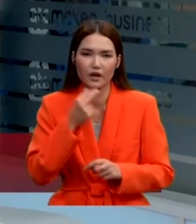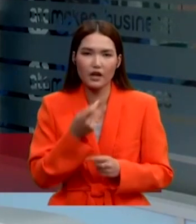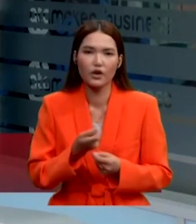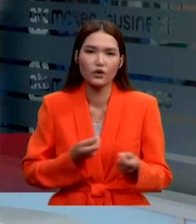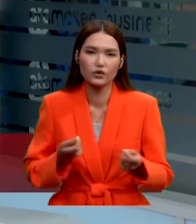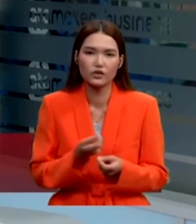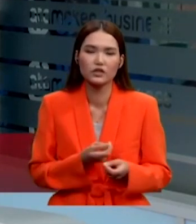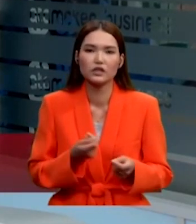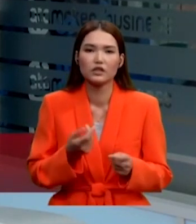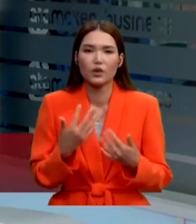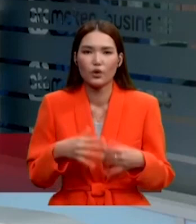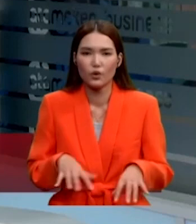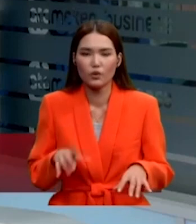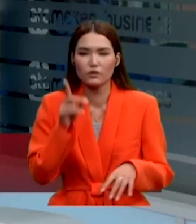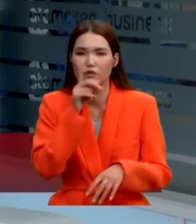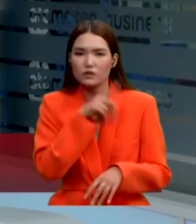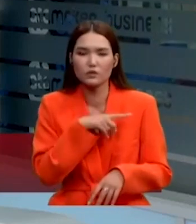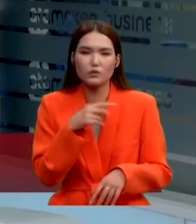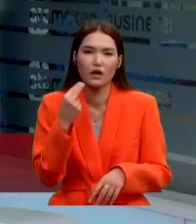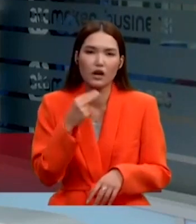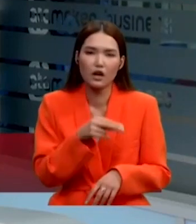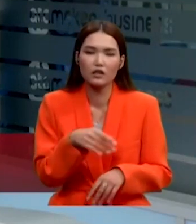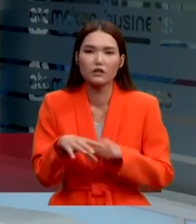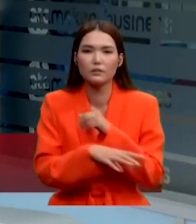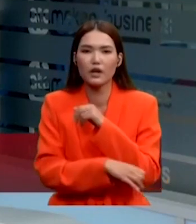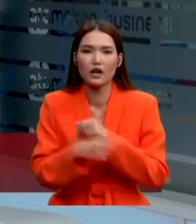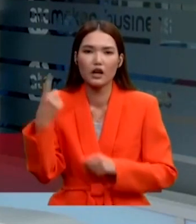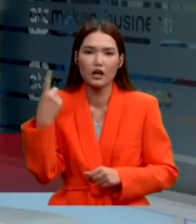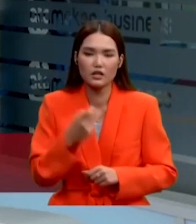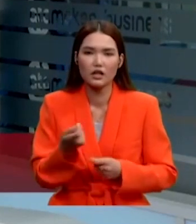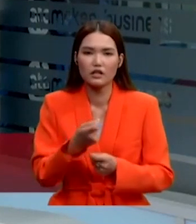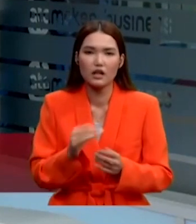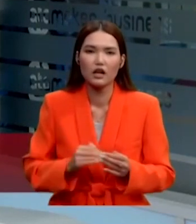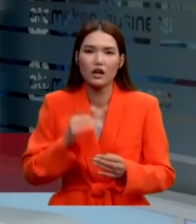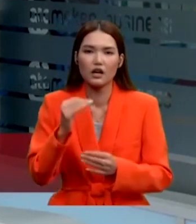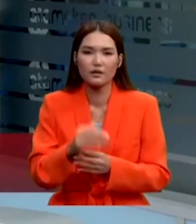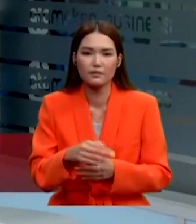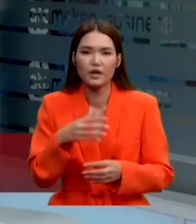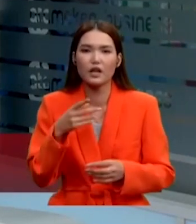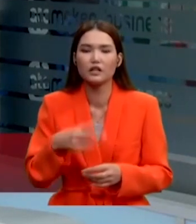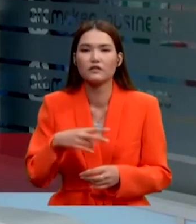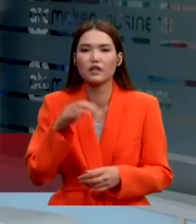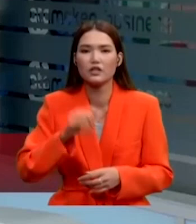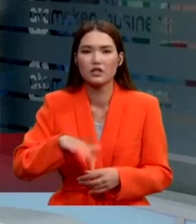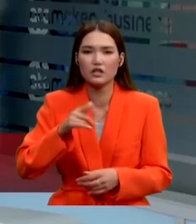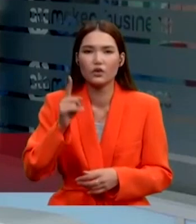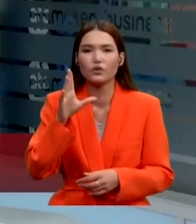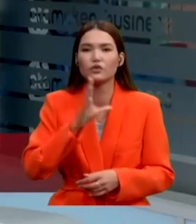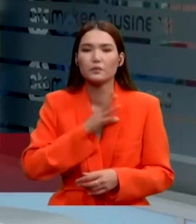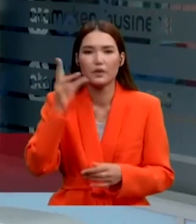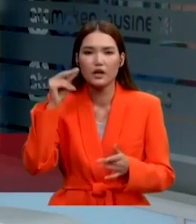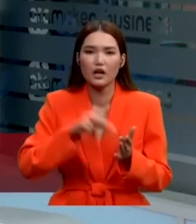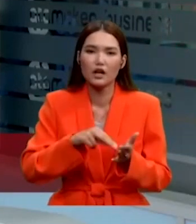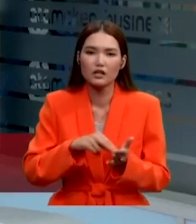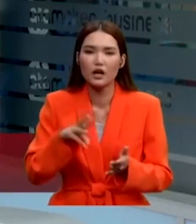пшеницы третьего класса уже не будет. За последнюю неделю стоимость зерна повысилась до 140 тысяч тенге. Что будет с ценами на муку